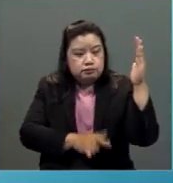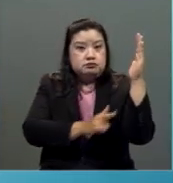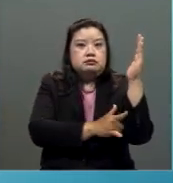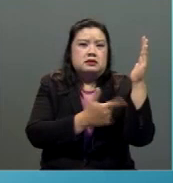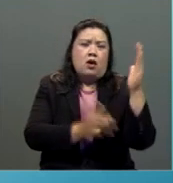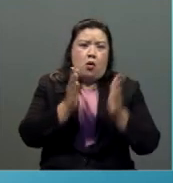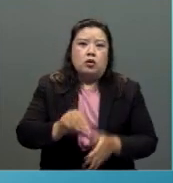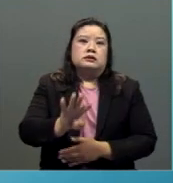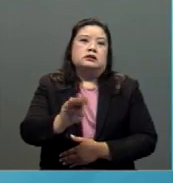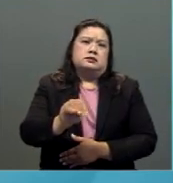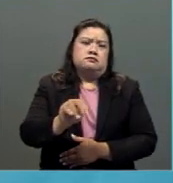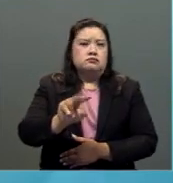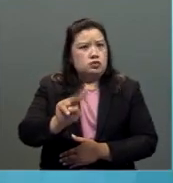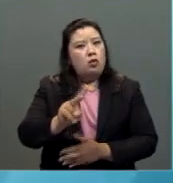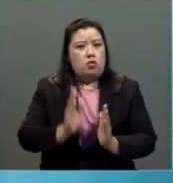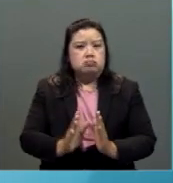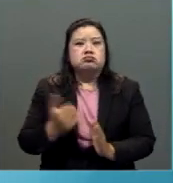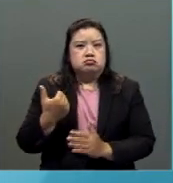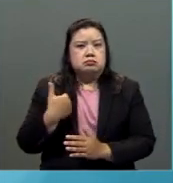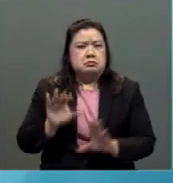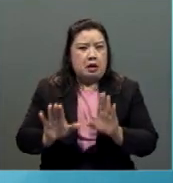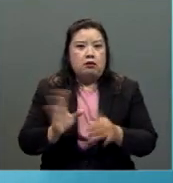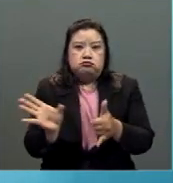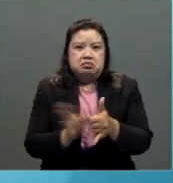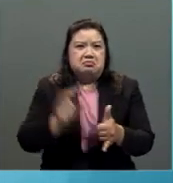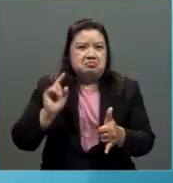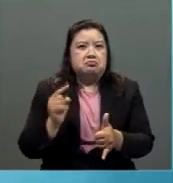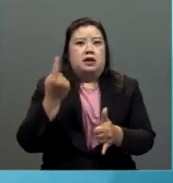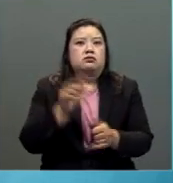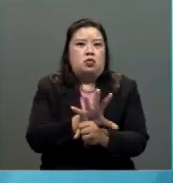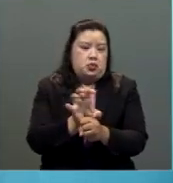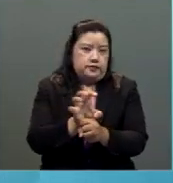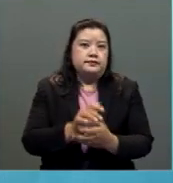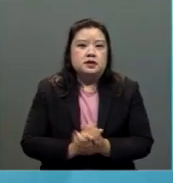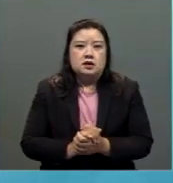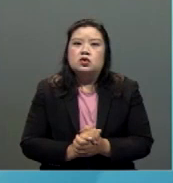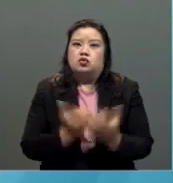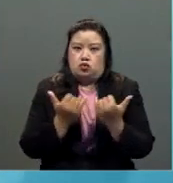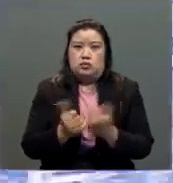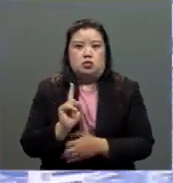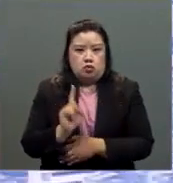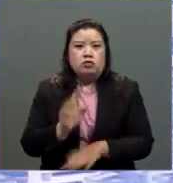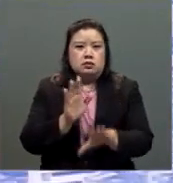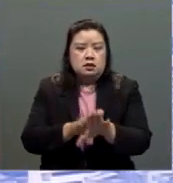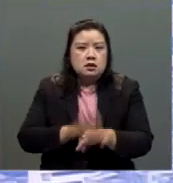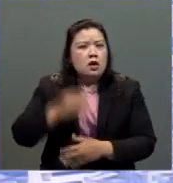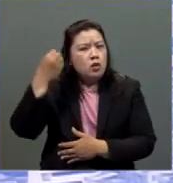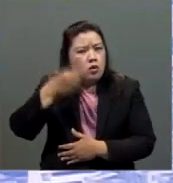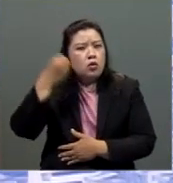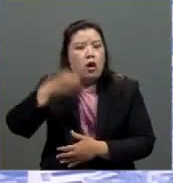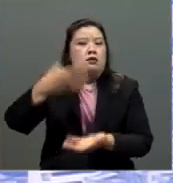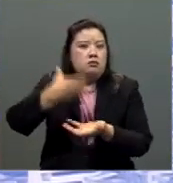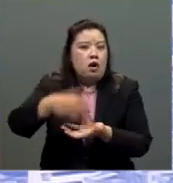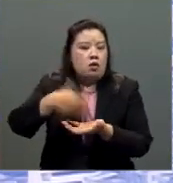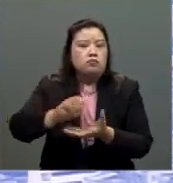กว่าคนที่มาติดทีหลังนี้นะครับก็นำเรียนว่ามีความสำคัญสูงที่ต้องรายงานอย่างนี้ทุกวันหน้า